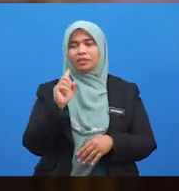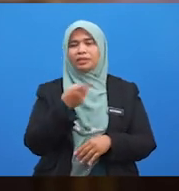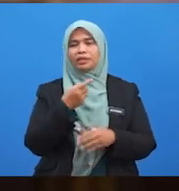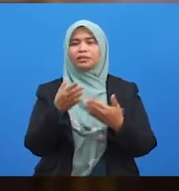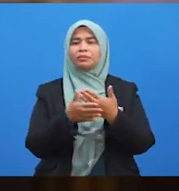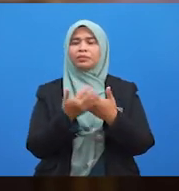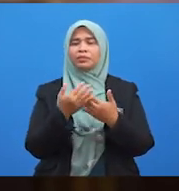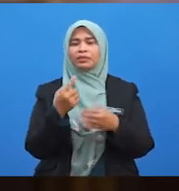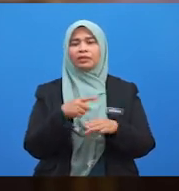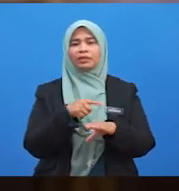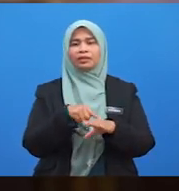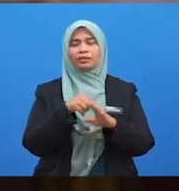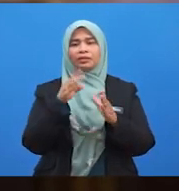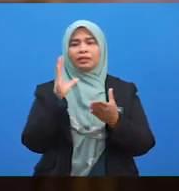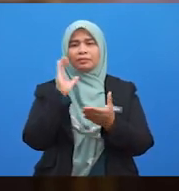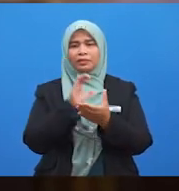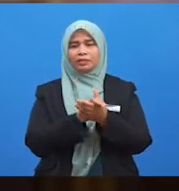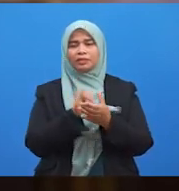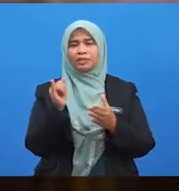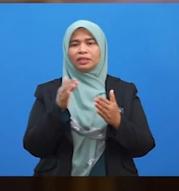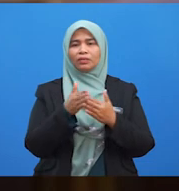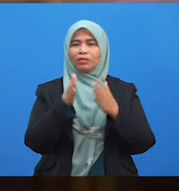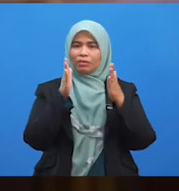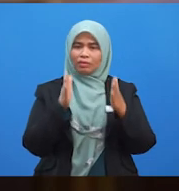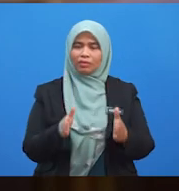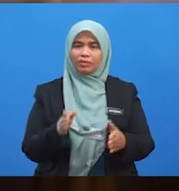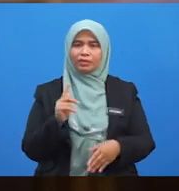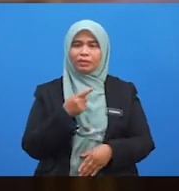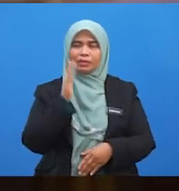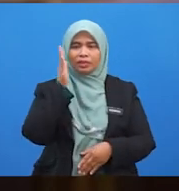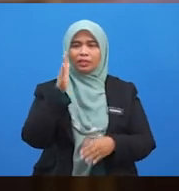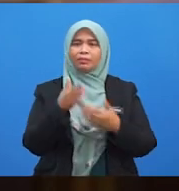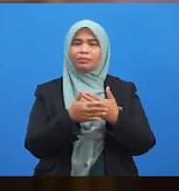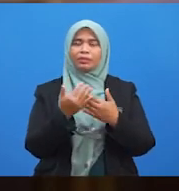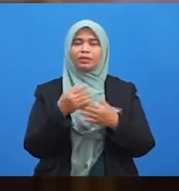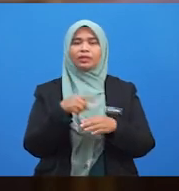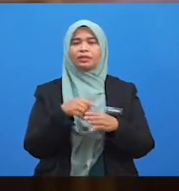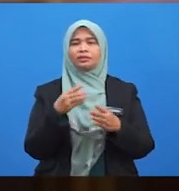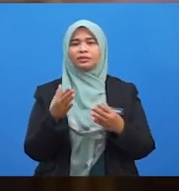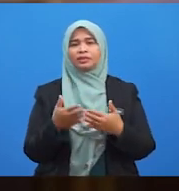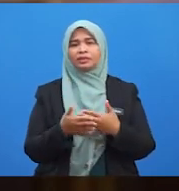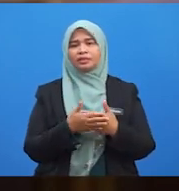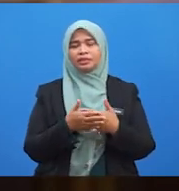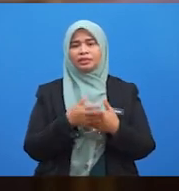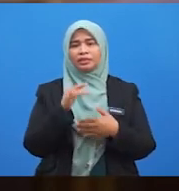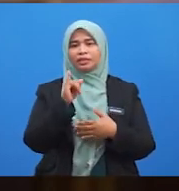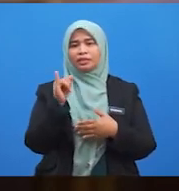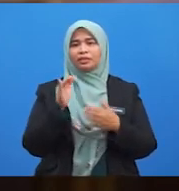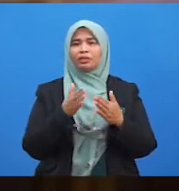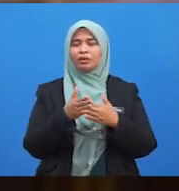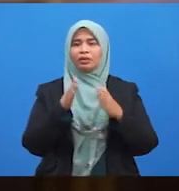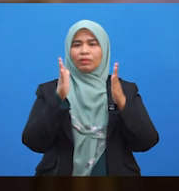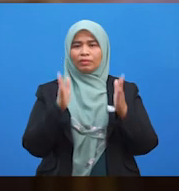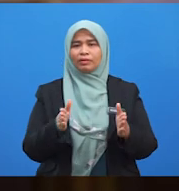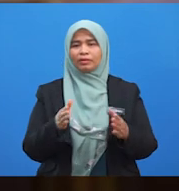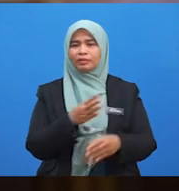mudah dipercayai oleh orang, kita akan mudah didekati oleh orang dan